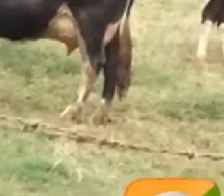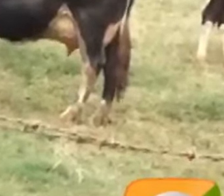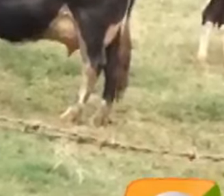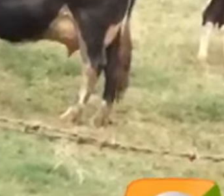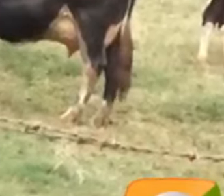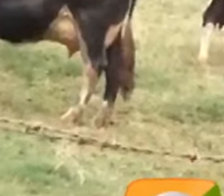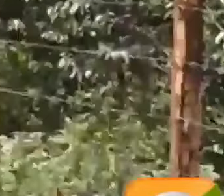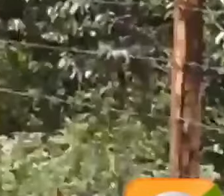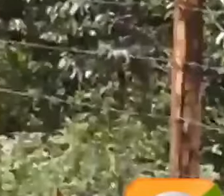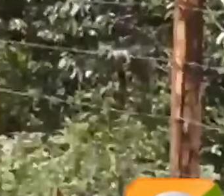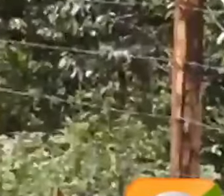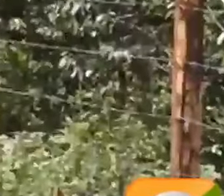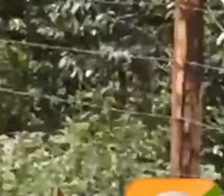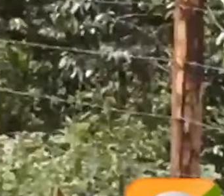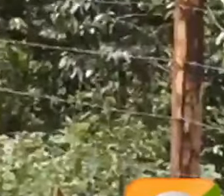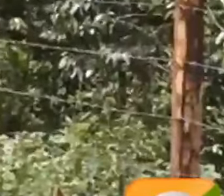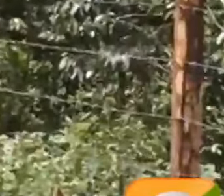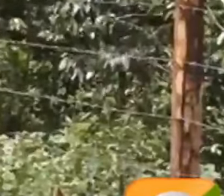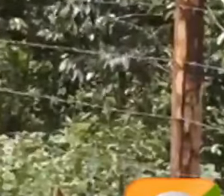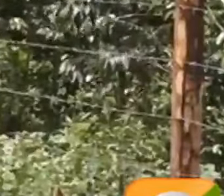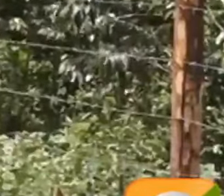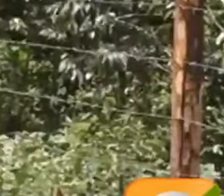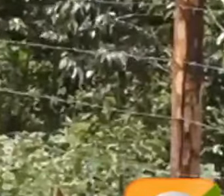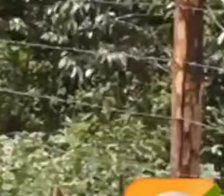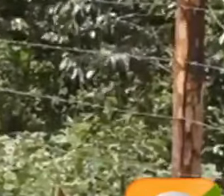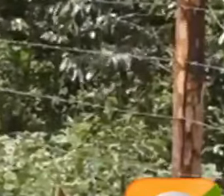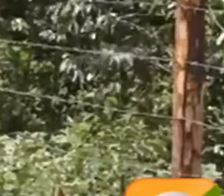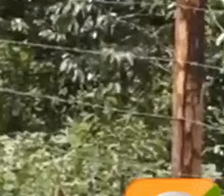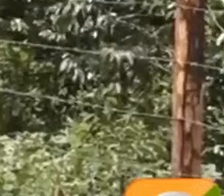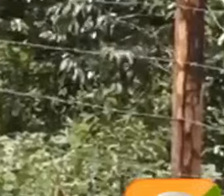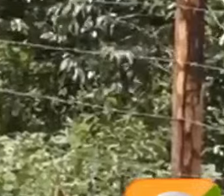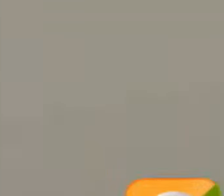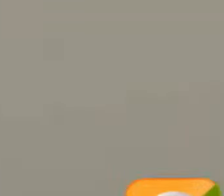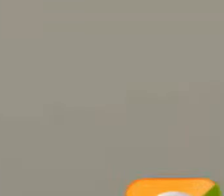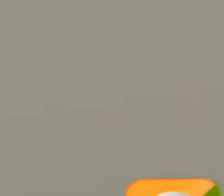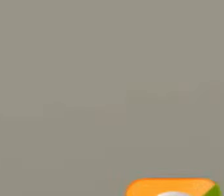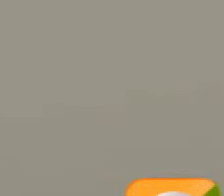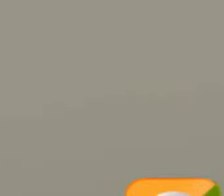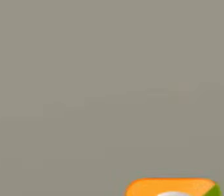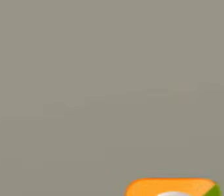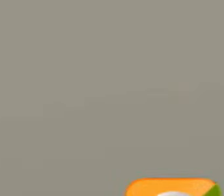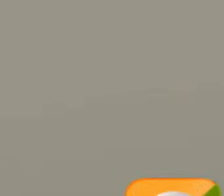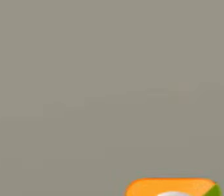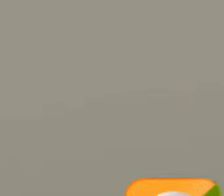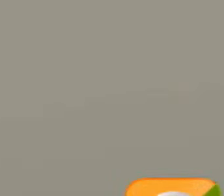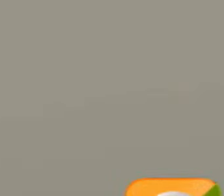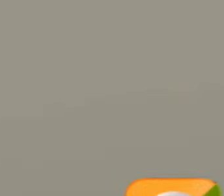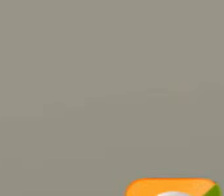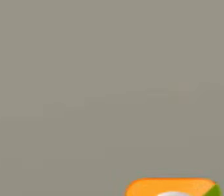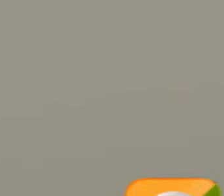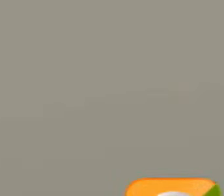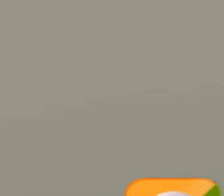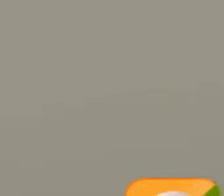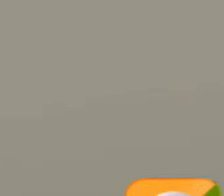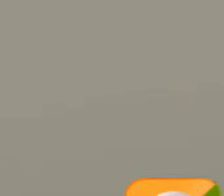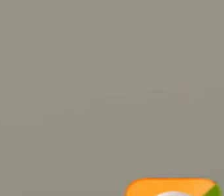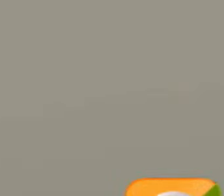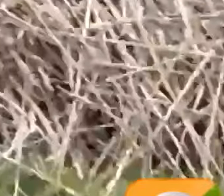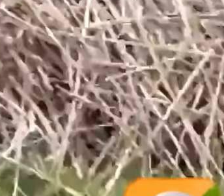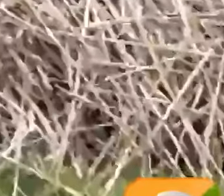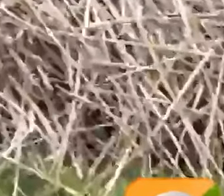marehemu Mbodhu alinunua miaka 51 zilizopita. Familia inasema maafisa wa upelelezi na wale wa tume ya